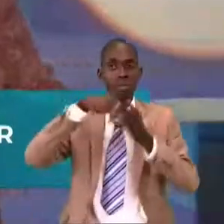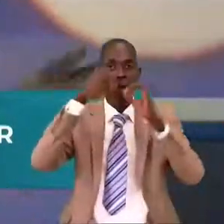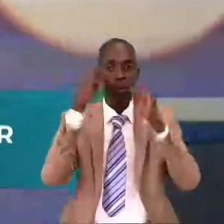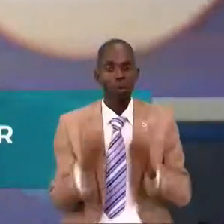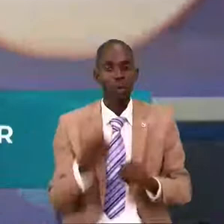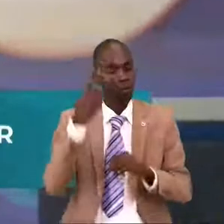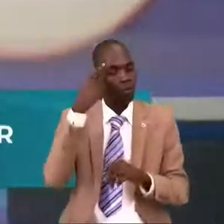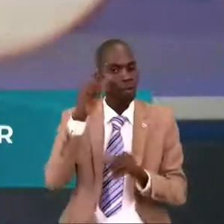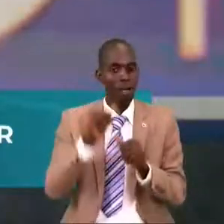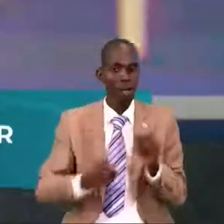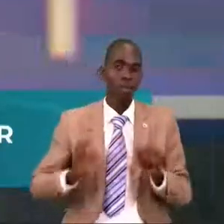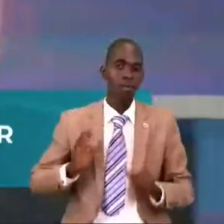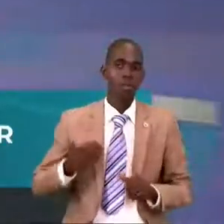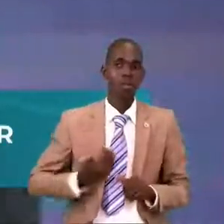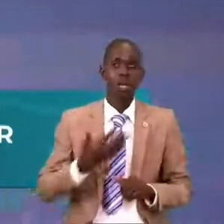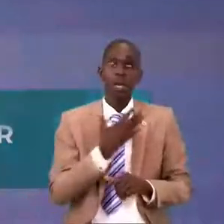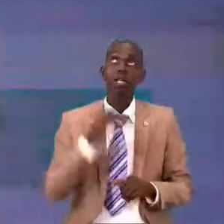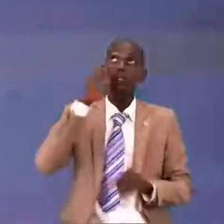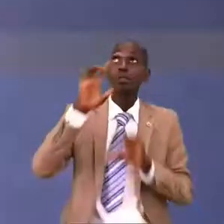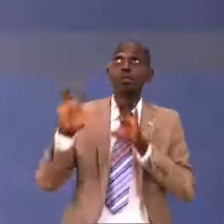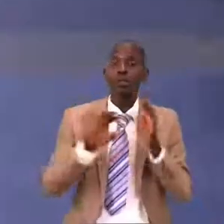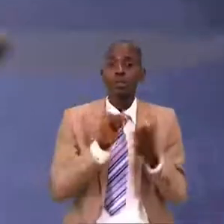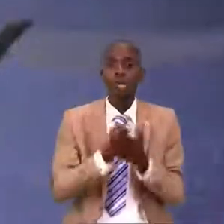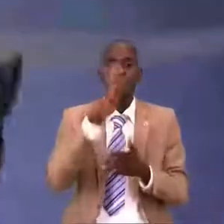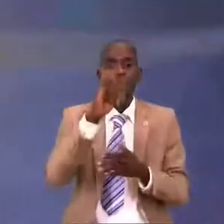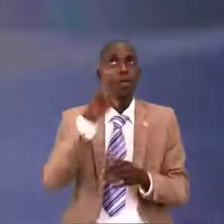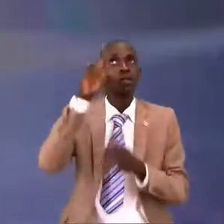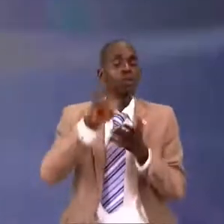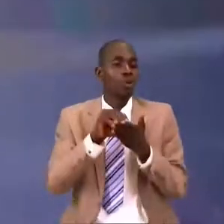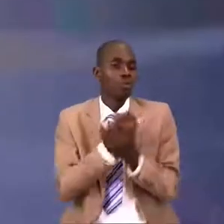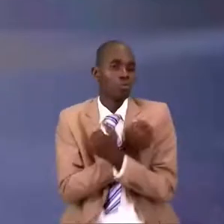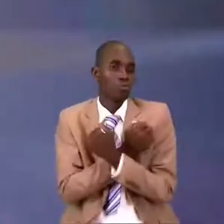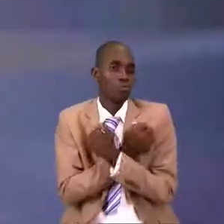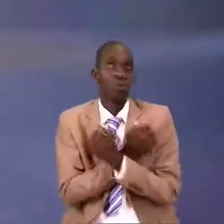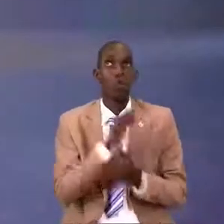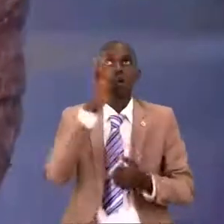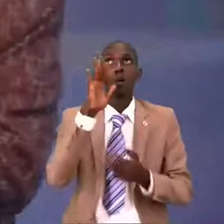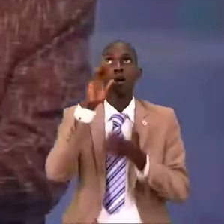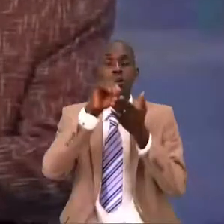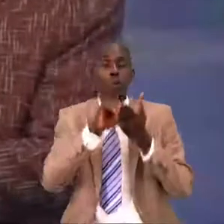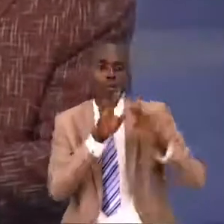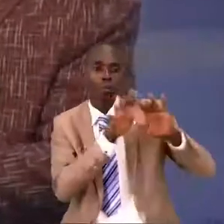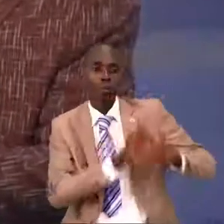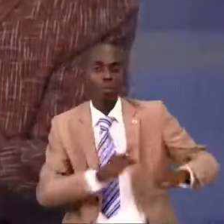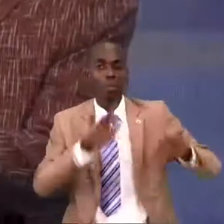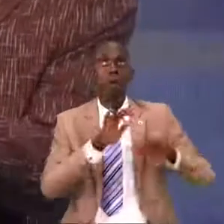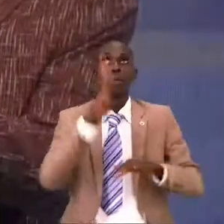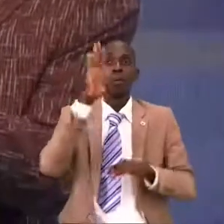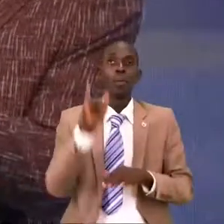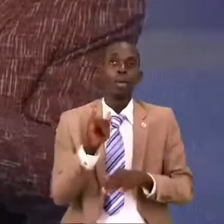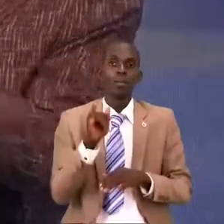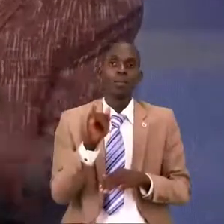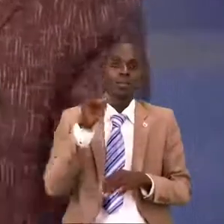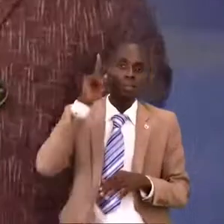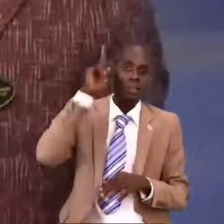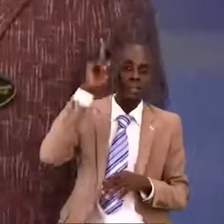fait. Par sa miséricorde, il le fait par son amour, l'amour infaillible, le